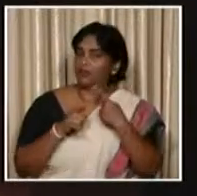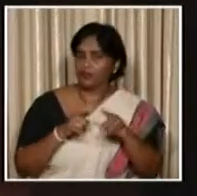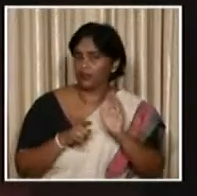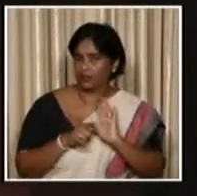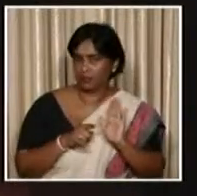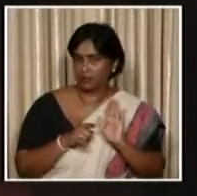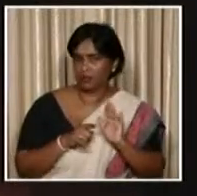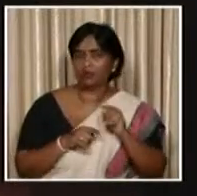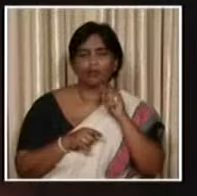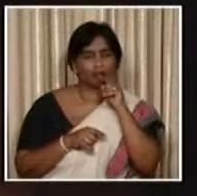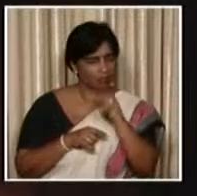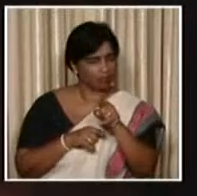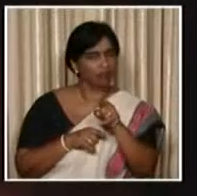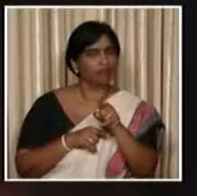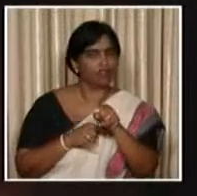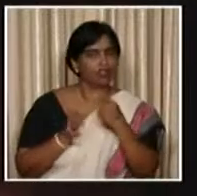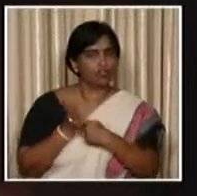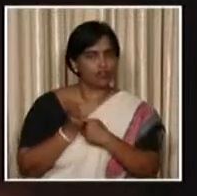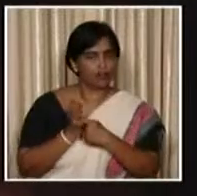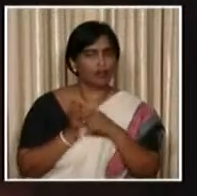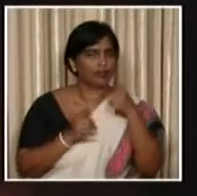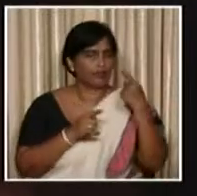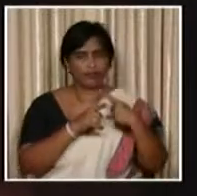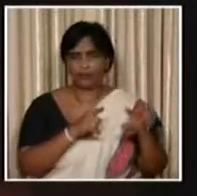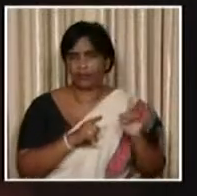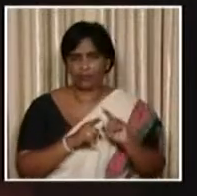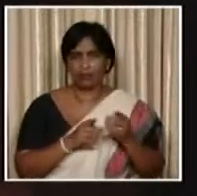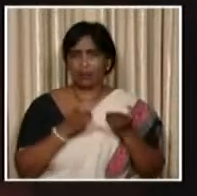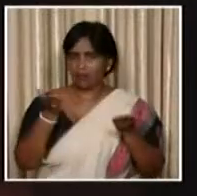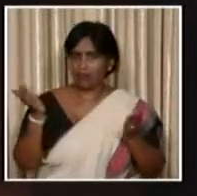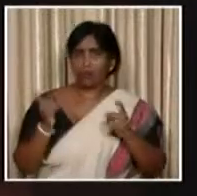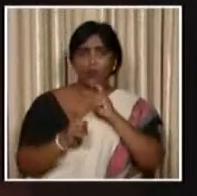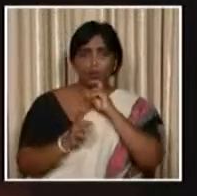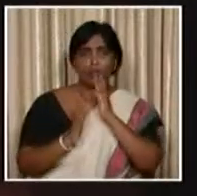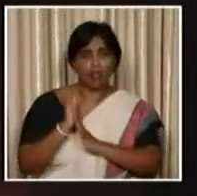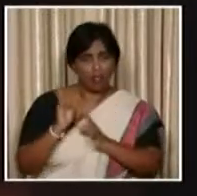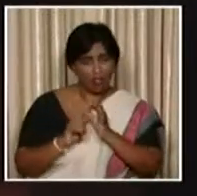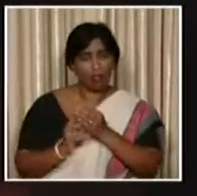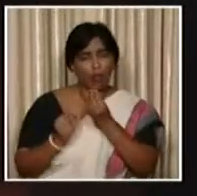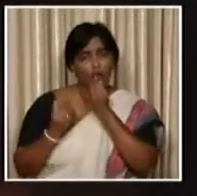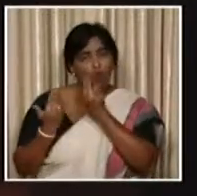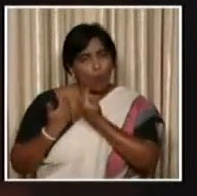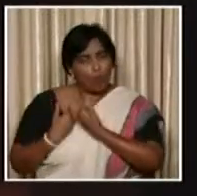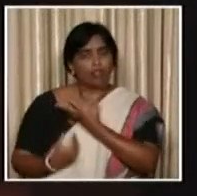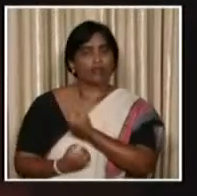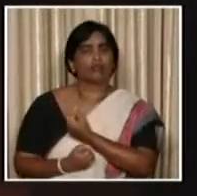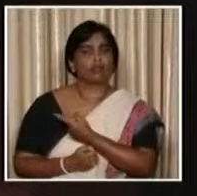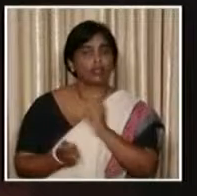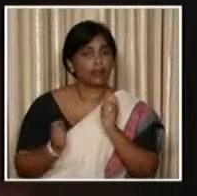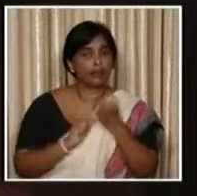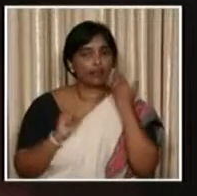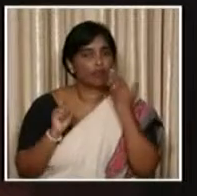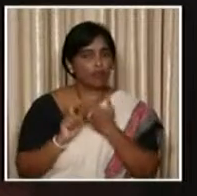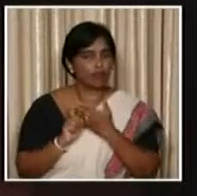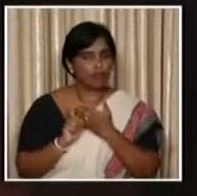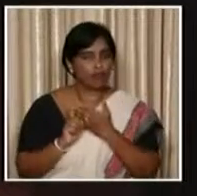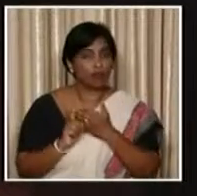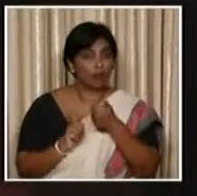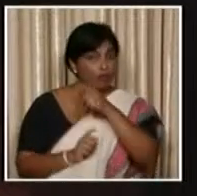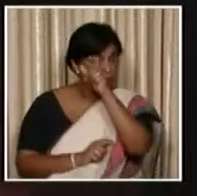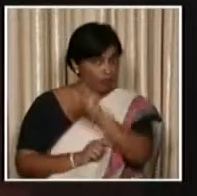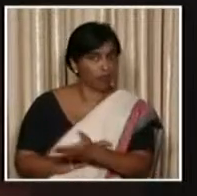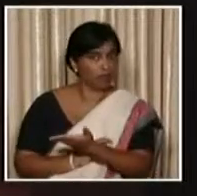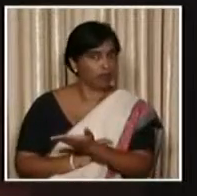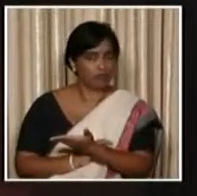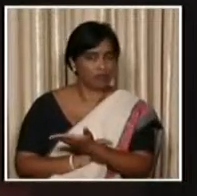නෙවෙයි, ඔබතුමා රොෂාන් රණසිංහට විතරක් නෙවෙයි, තමන්ගේ අධිකරණ මැතිතුමාගෙන් පොඩක් උපදෙස් ගන්න ක්‍රිකට් ගැන. හොඳ